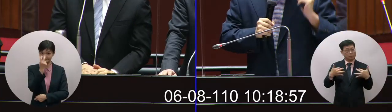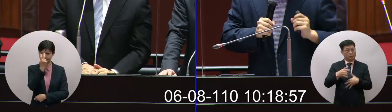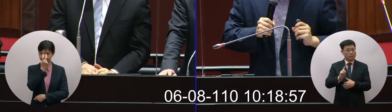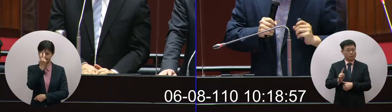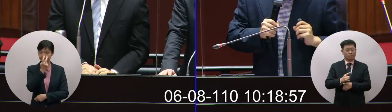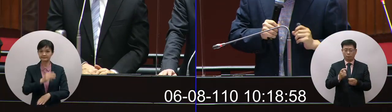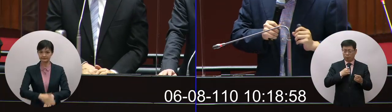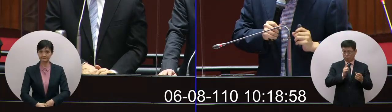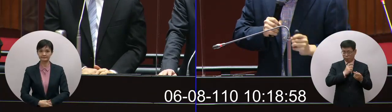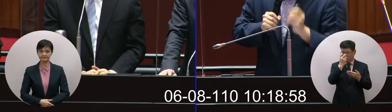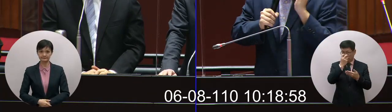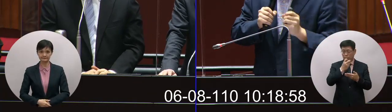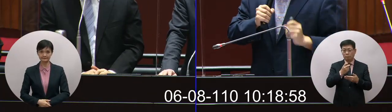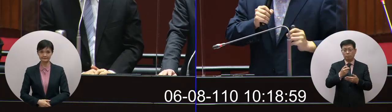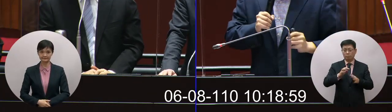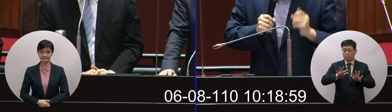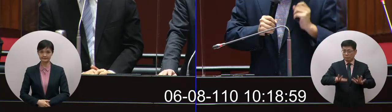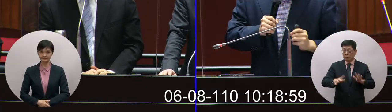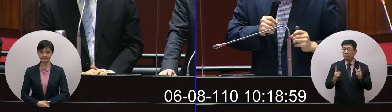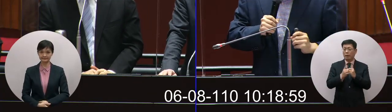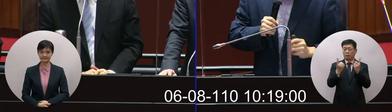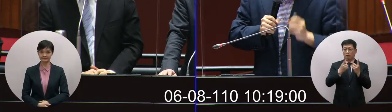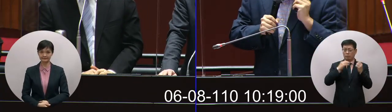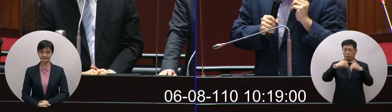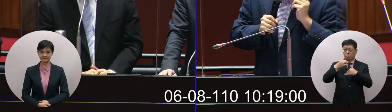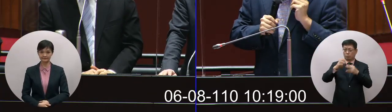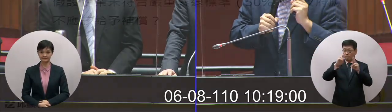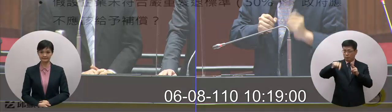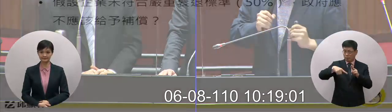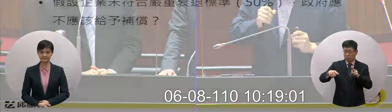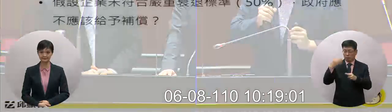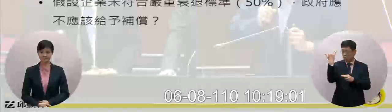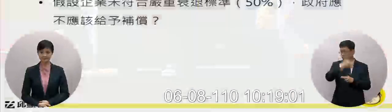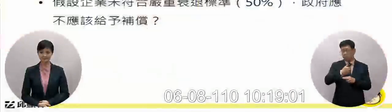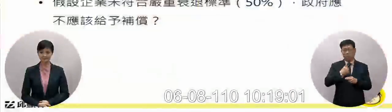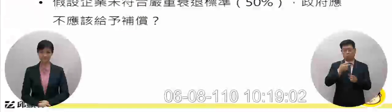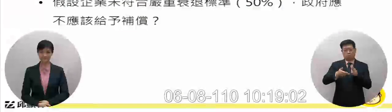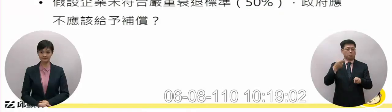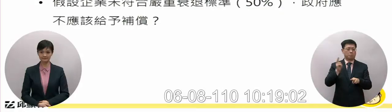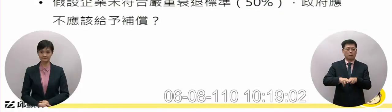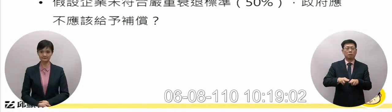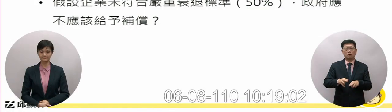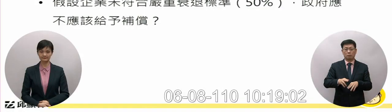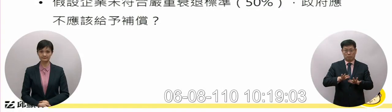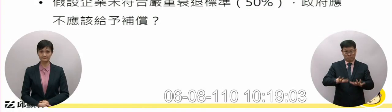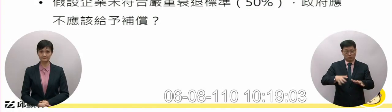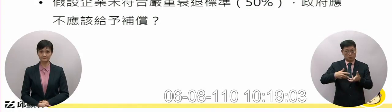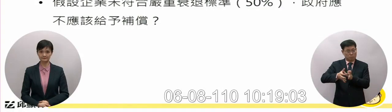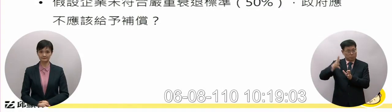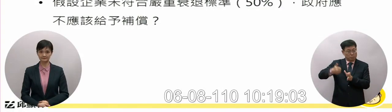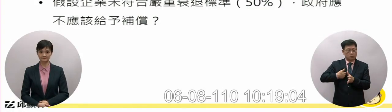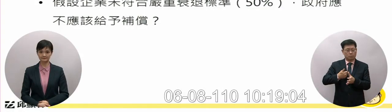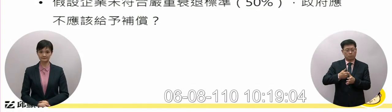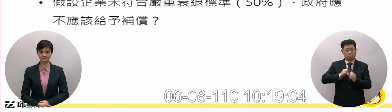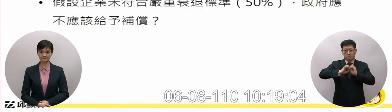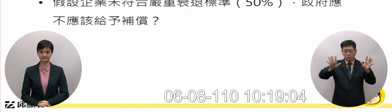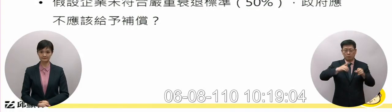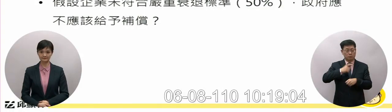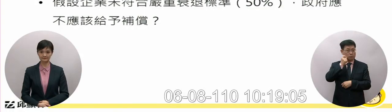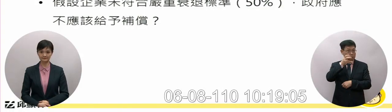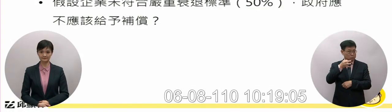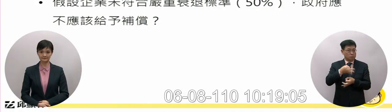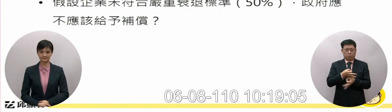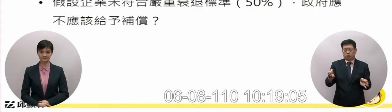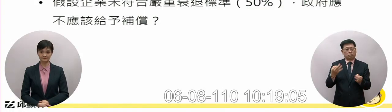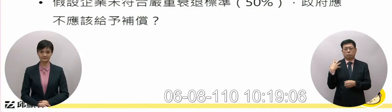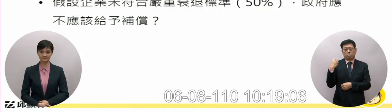讲吼，你看一下吼，就是讲即届请金源店这紧急停工嘛，啊，部长有讲，就是薪资照付，吼，